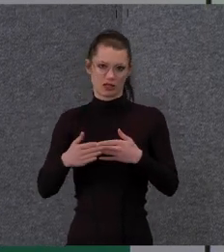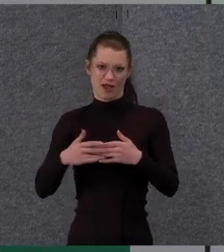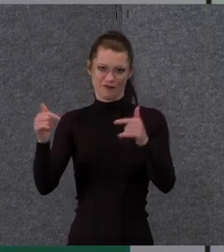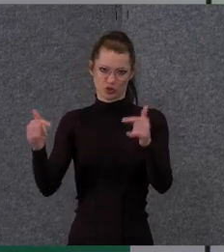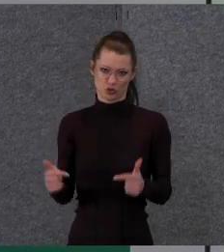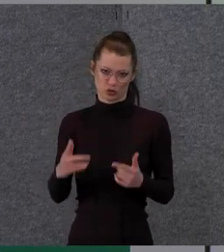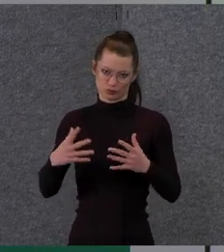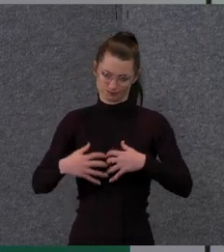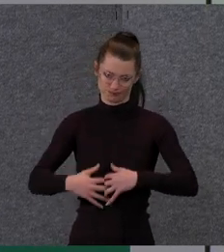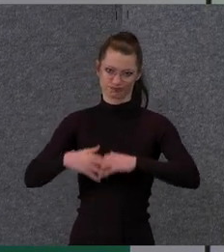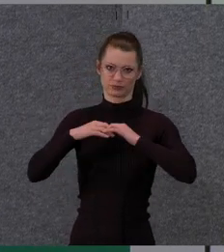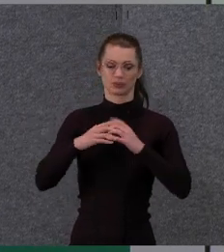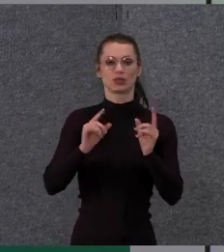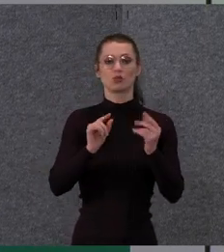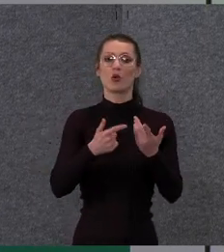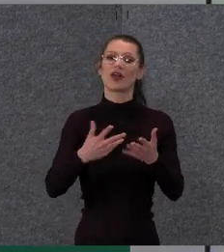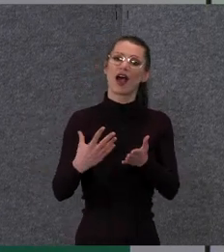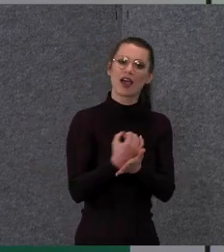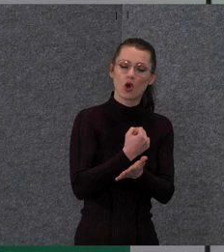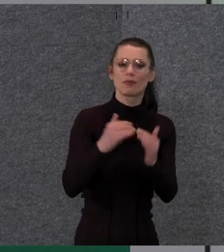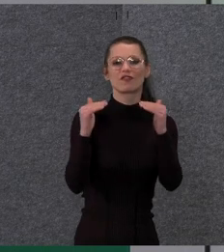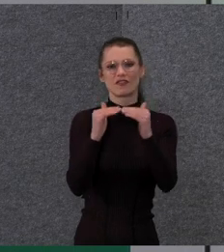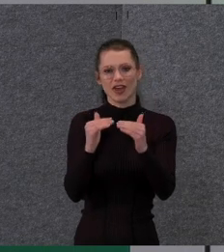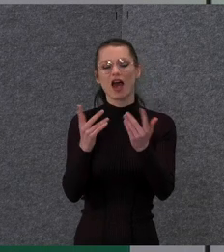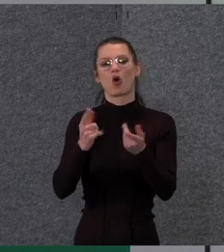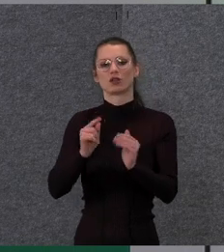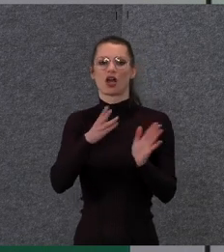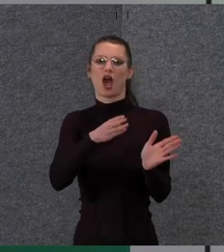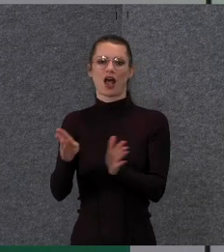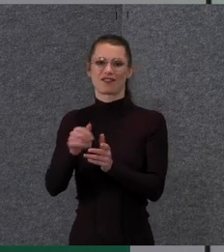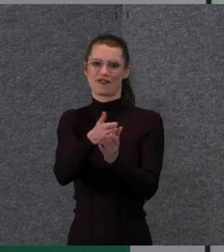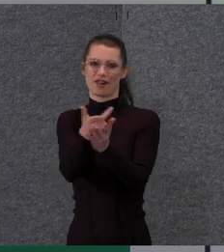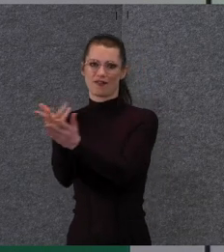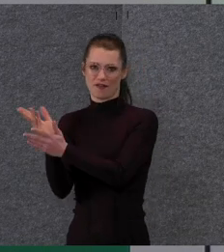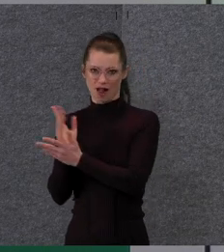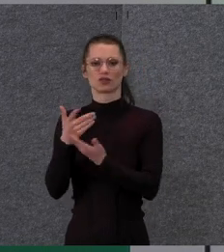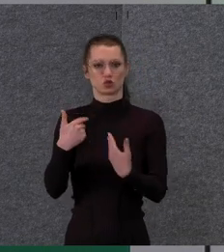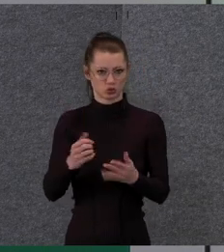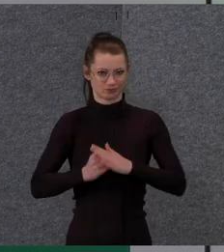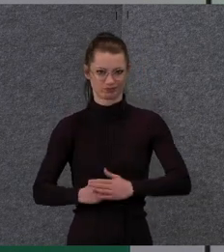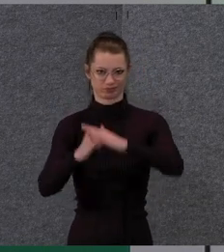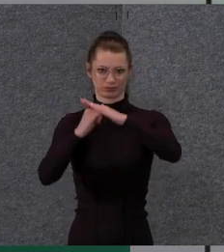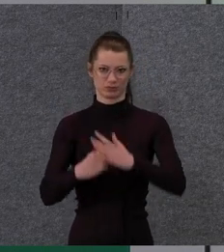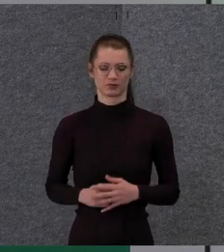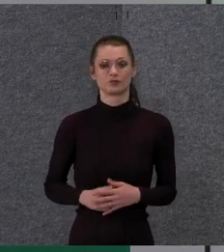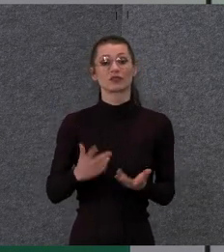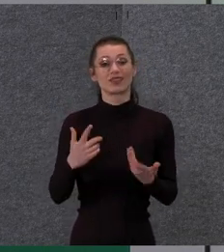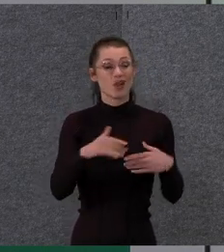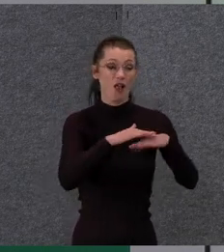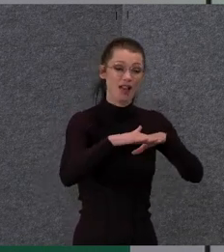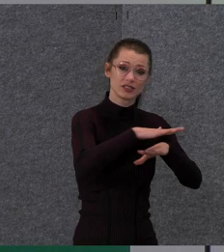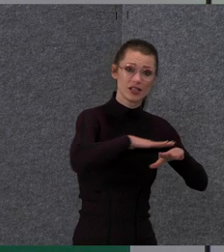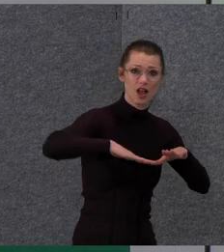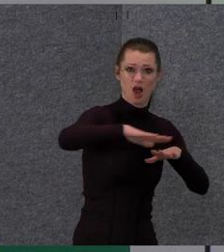dann auch faire Einkommen und gleichzeitig Artenvielfalt ermöglichen. Aber im ländlichen Raum wird sich auch entscheiden, wie schnell